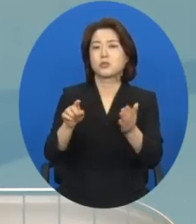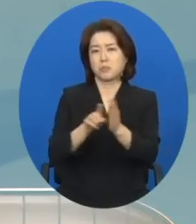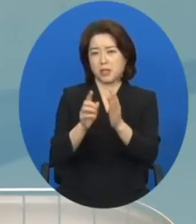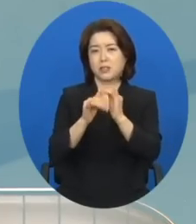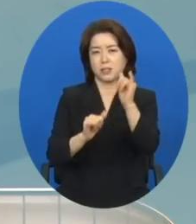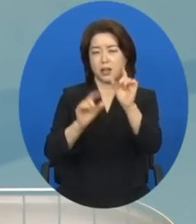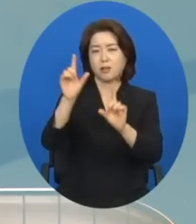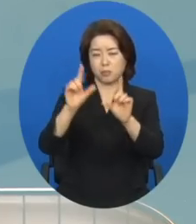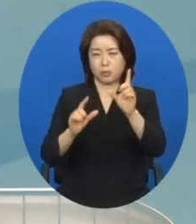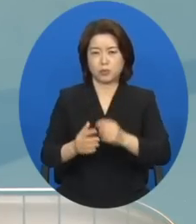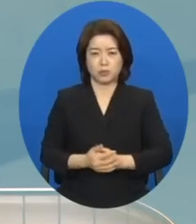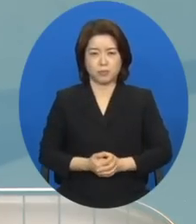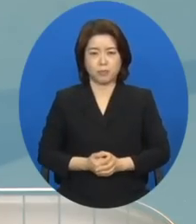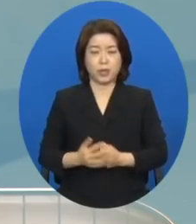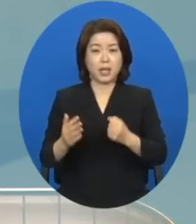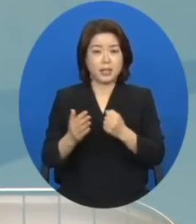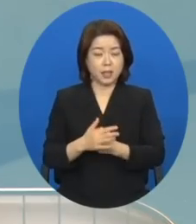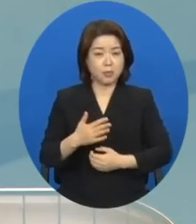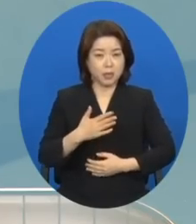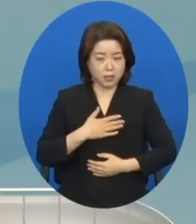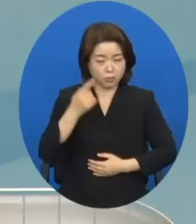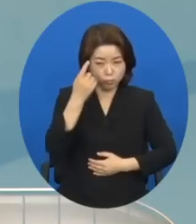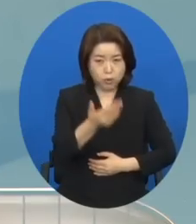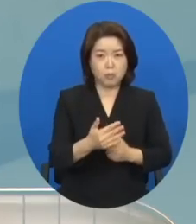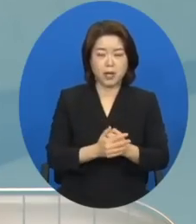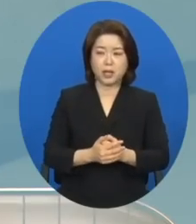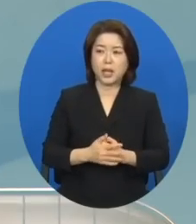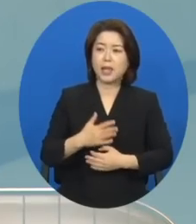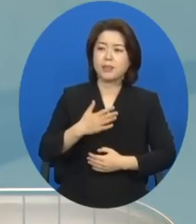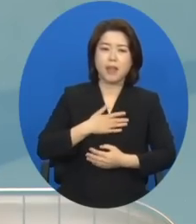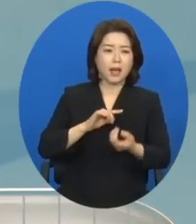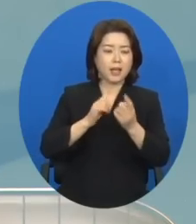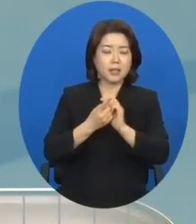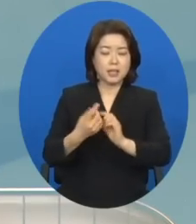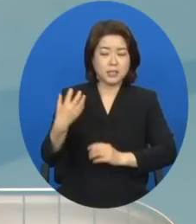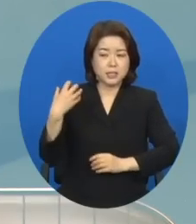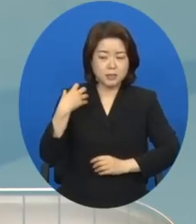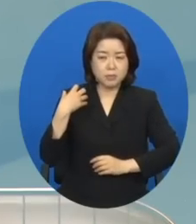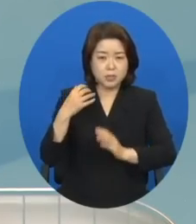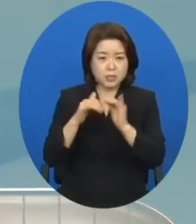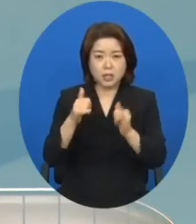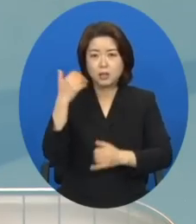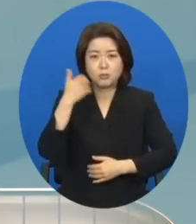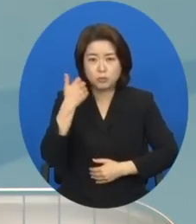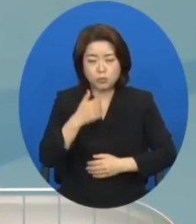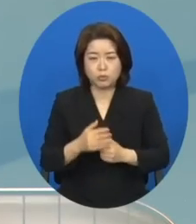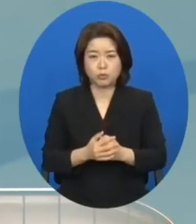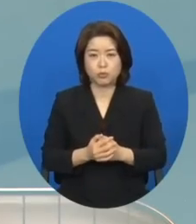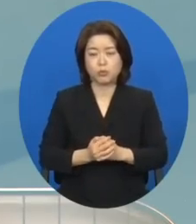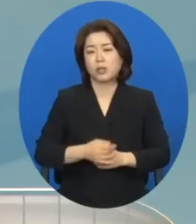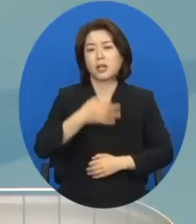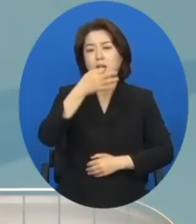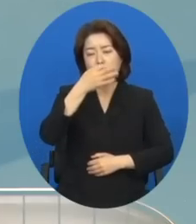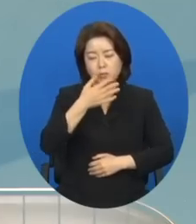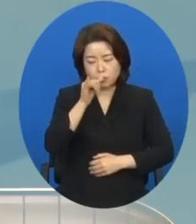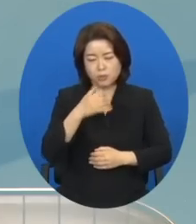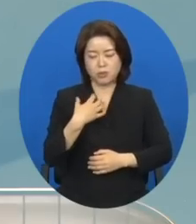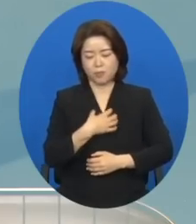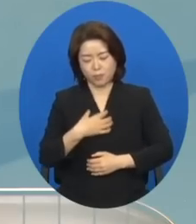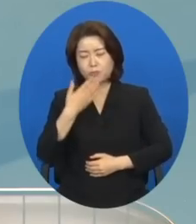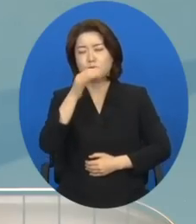그래서 우리는 물어야 됩니다. 내가 짐을 지고 있는 자는 누구냐는 거예요. 힘들 수 있습니다. 괴로울 수